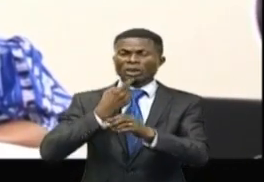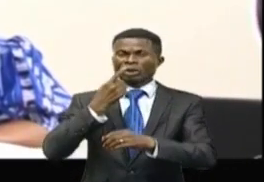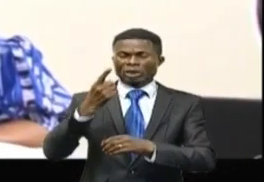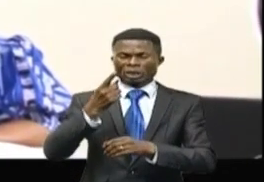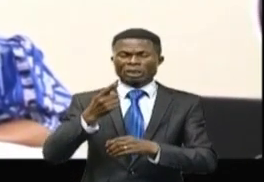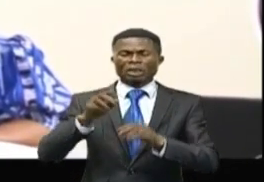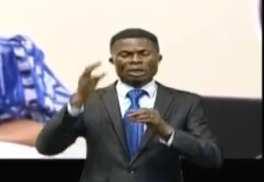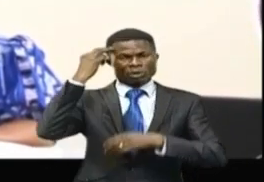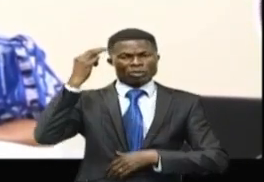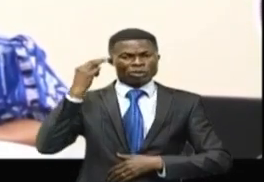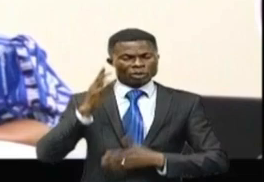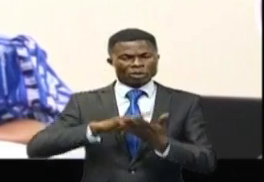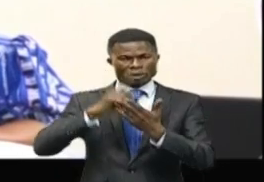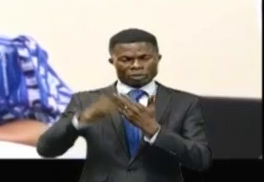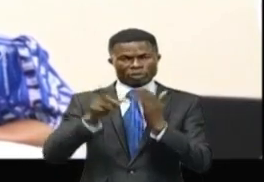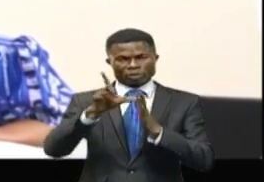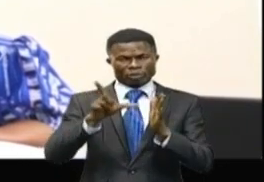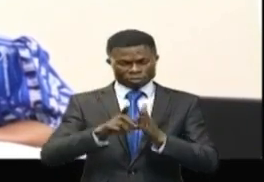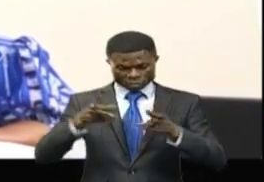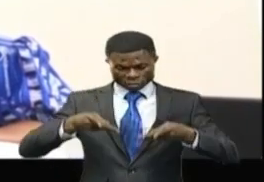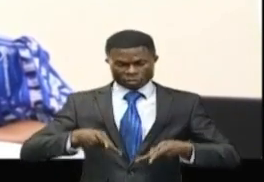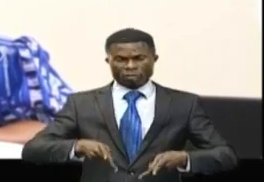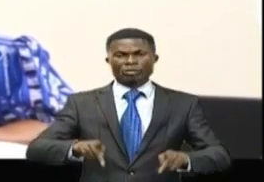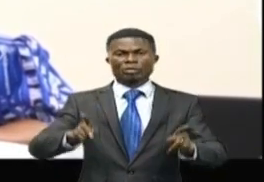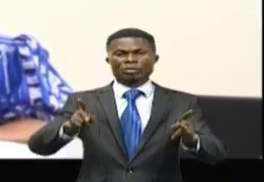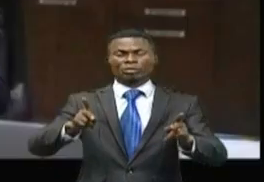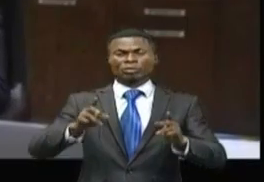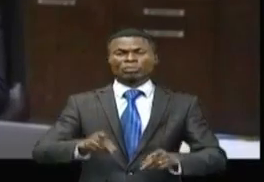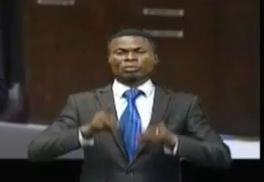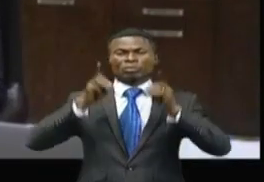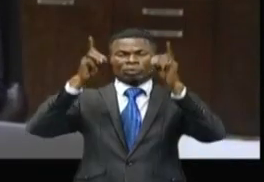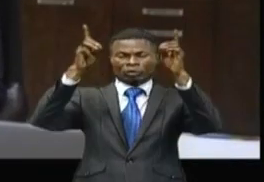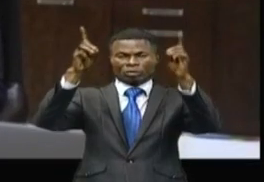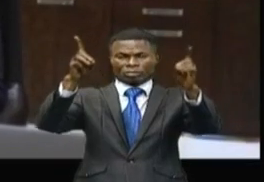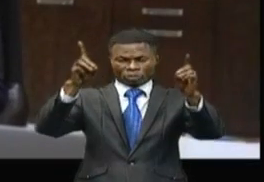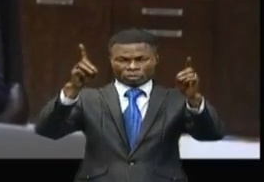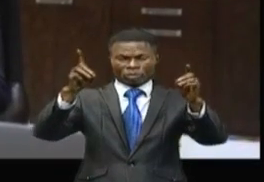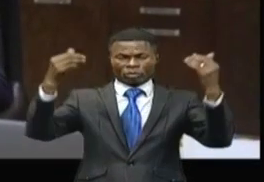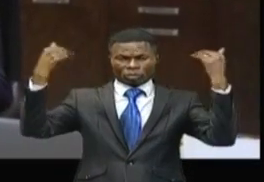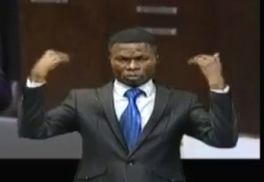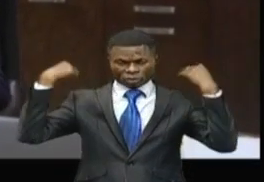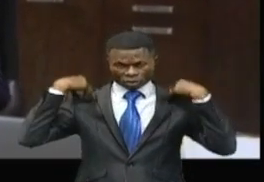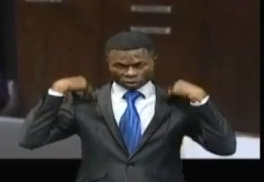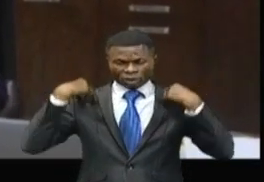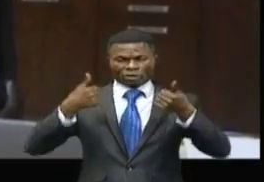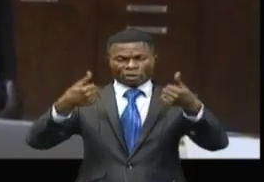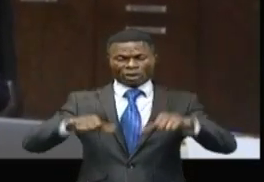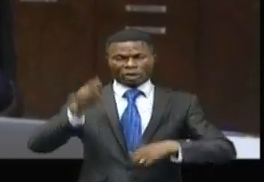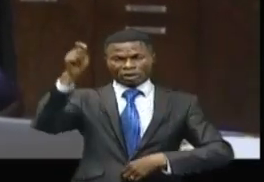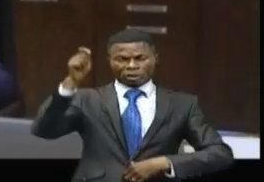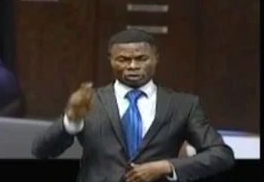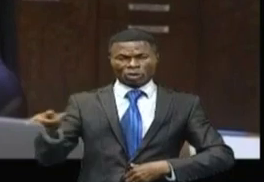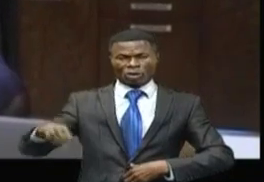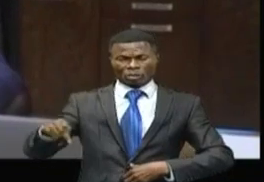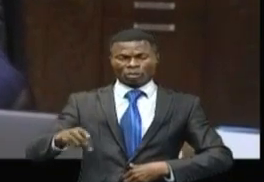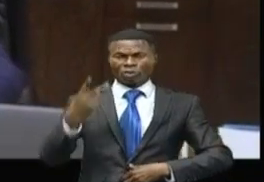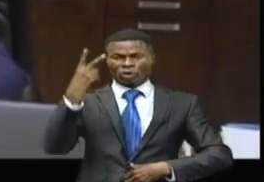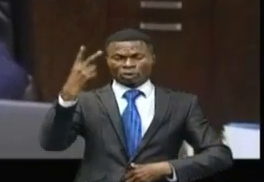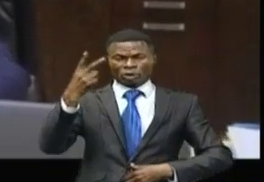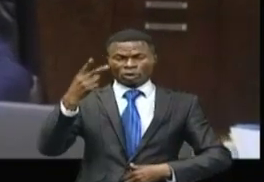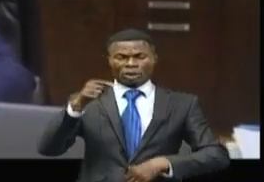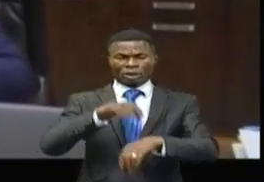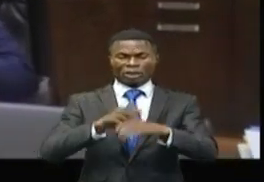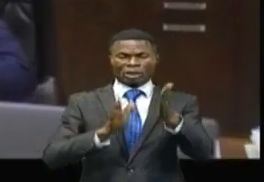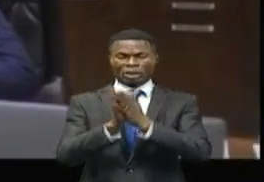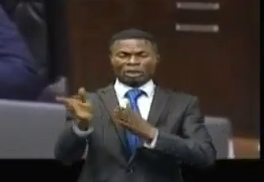le projet de loi autorisant la prorogation de l'état de siège dans l'est province de l'ituri et du nord kivu pour une période de